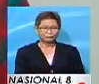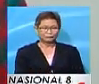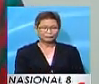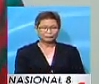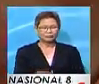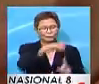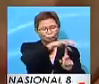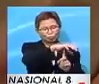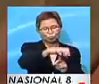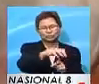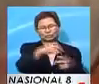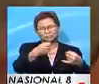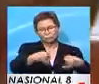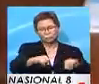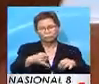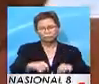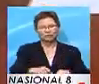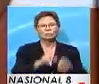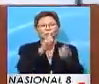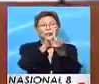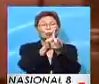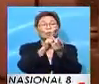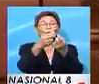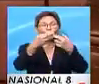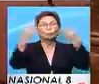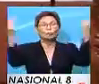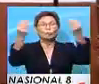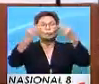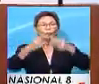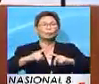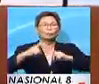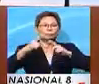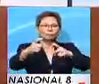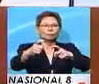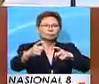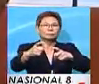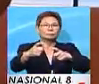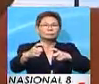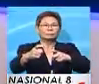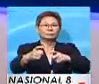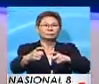penjaja yang menjual beliau ditemui selepas Majlis penyampaian